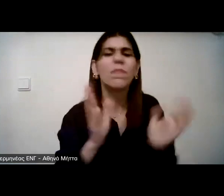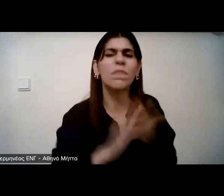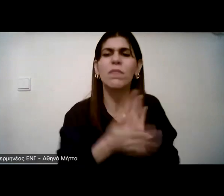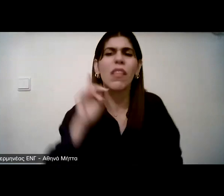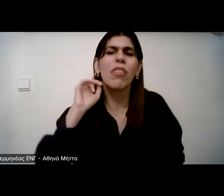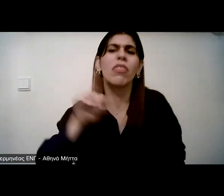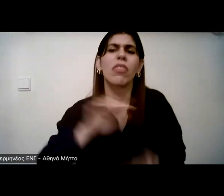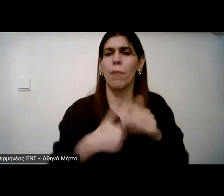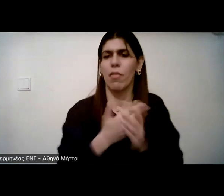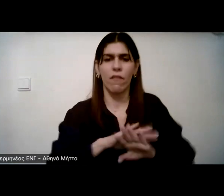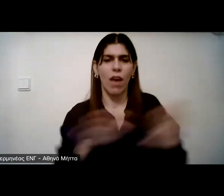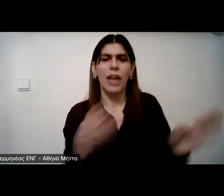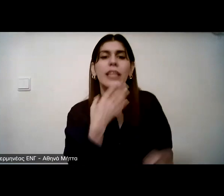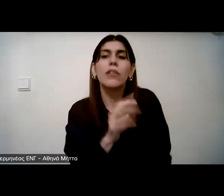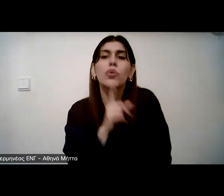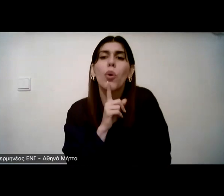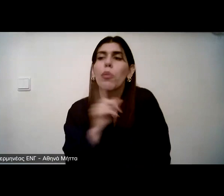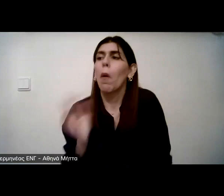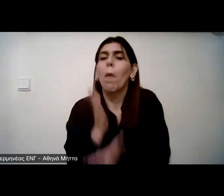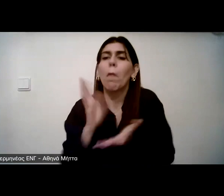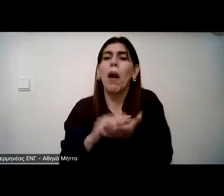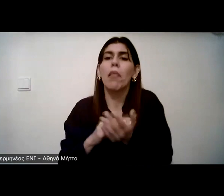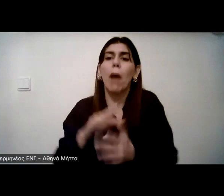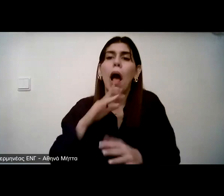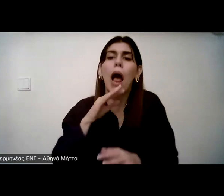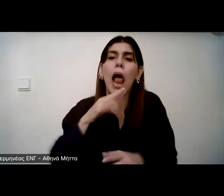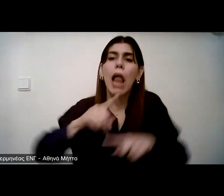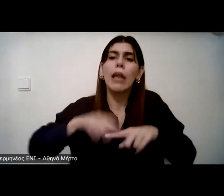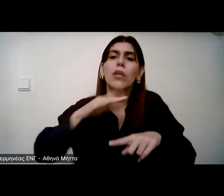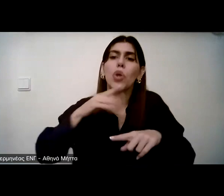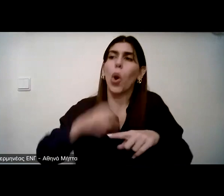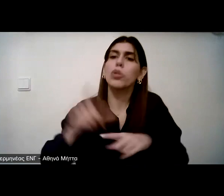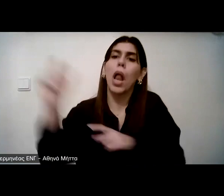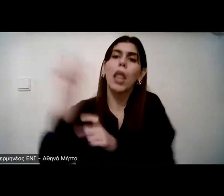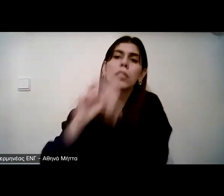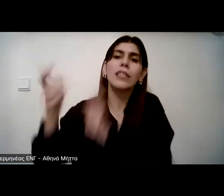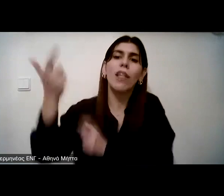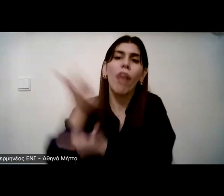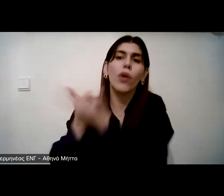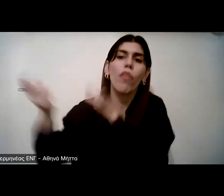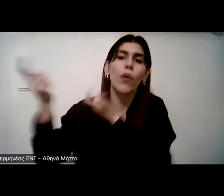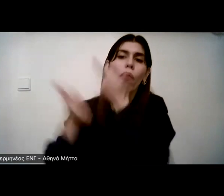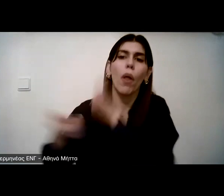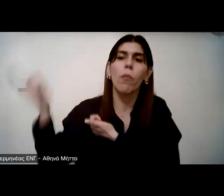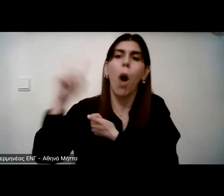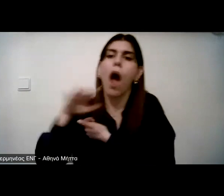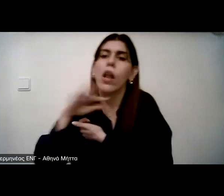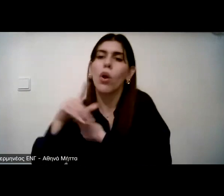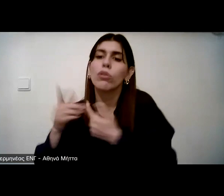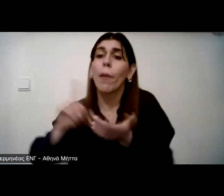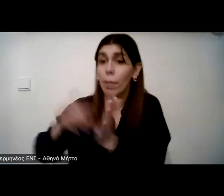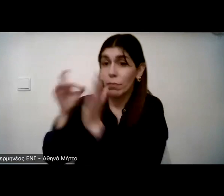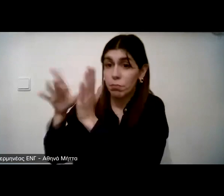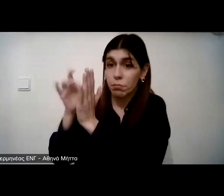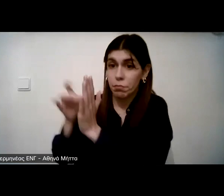της ελληνικής που προήλθαν από δανεισμό από άλλες γλώσσες. Έτσι. Αυτό δεν είναι επιχείρημα για να το αποκλείσουμε. Κατά